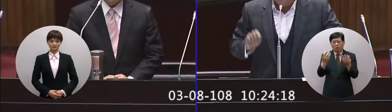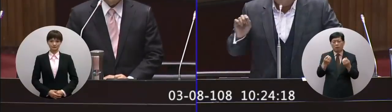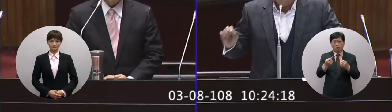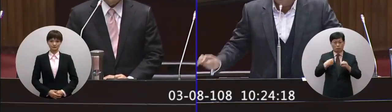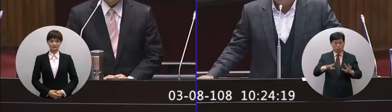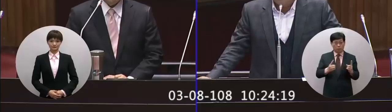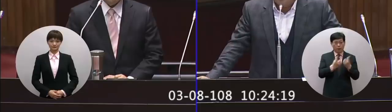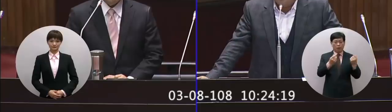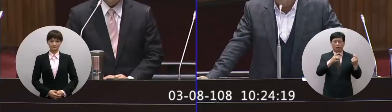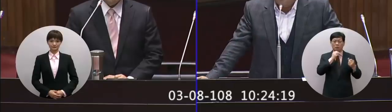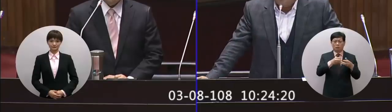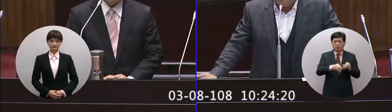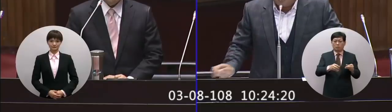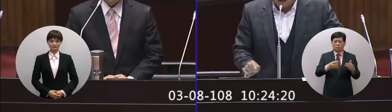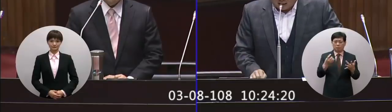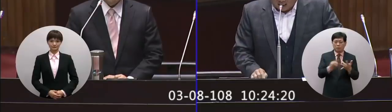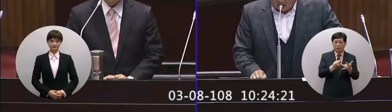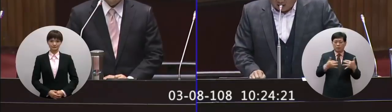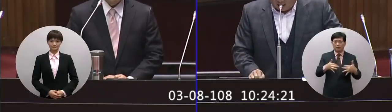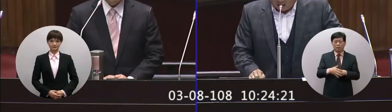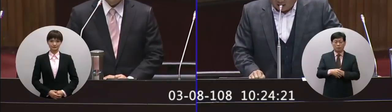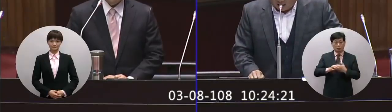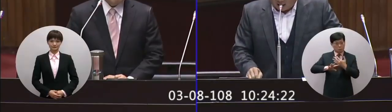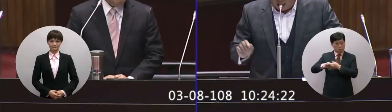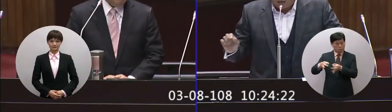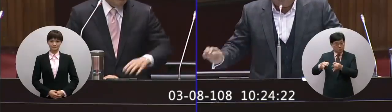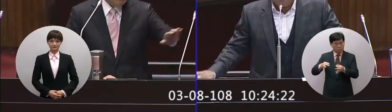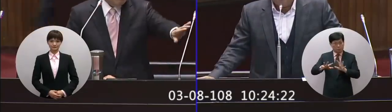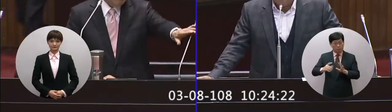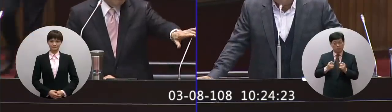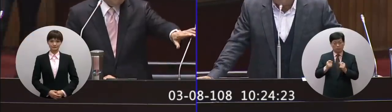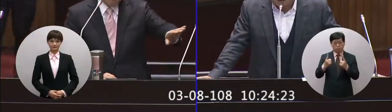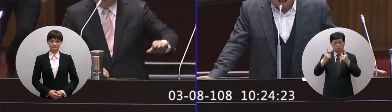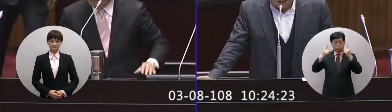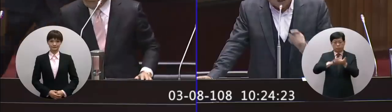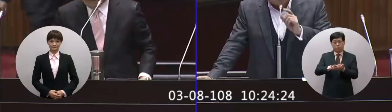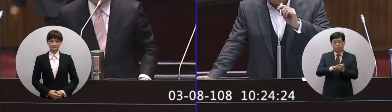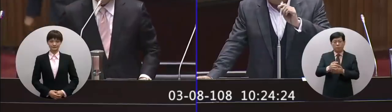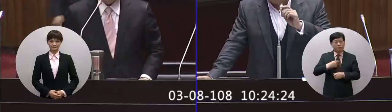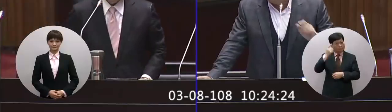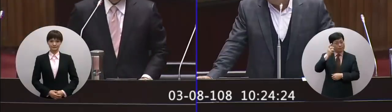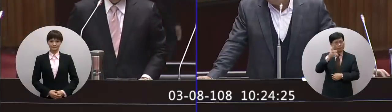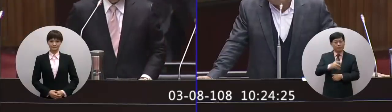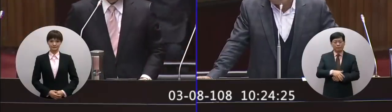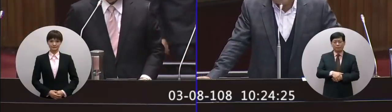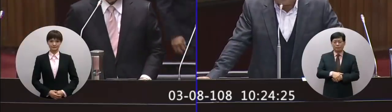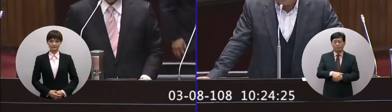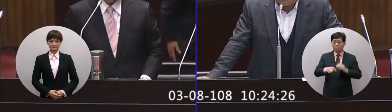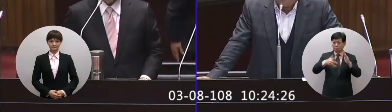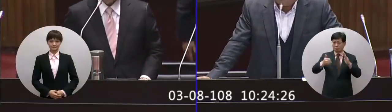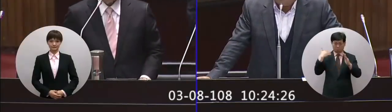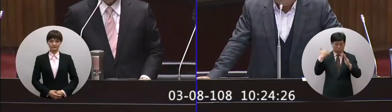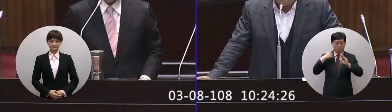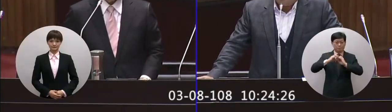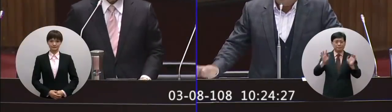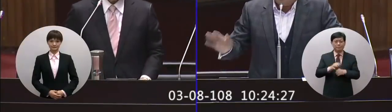己也发生了这个缺蛋危机，我们的市场这个价格混乱。那我想要请教就是说，院长你曾